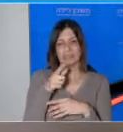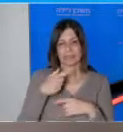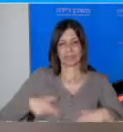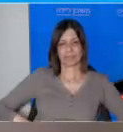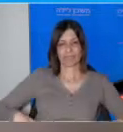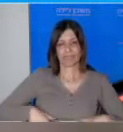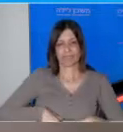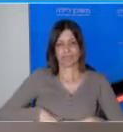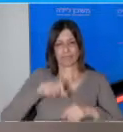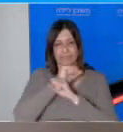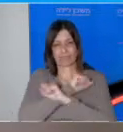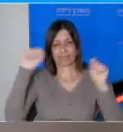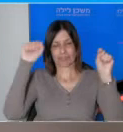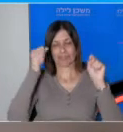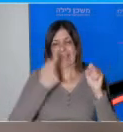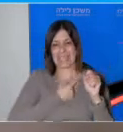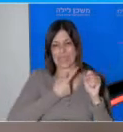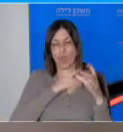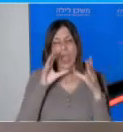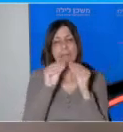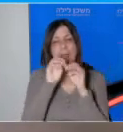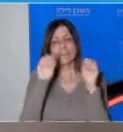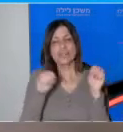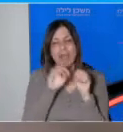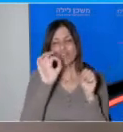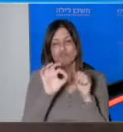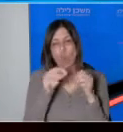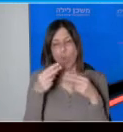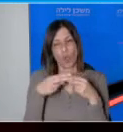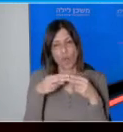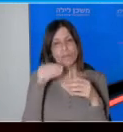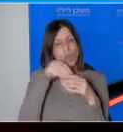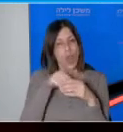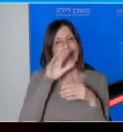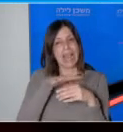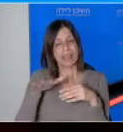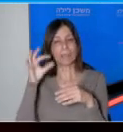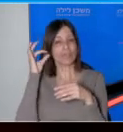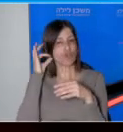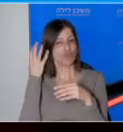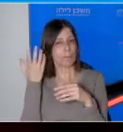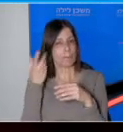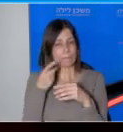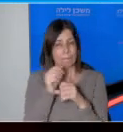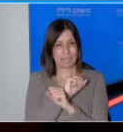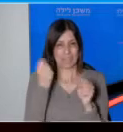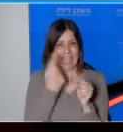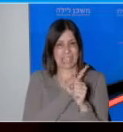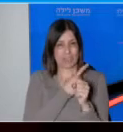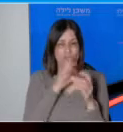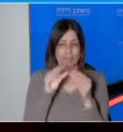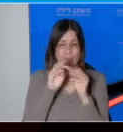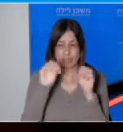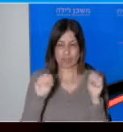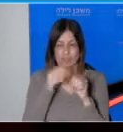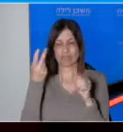חגורת הנפץ ומפוצץ את עצמו עם בני משפחתו הקרובים, כולל ילדים ונשים, הוא מוסר את